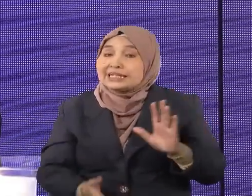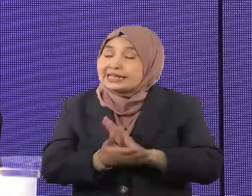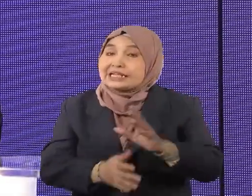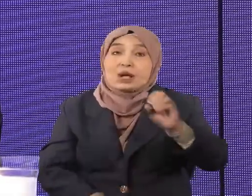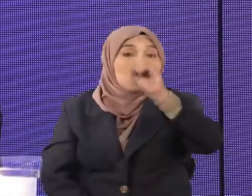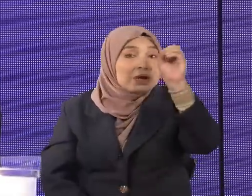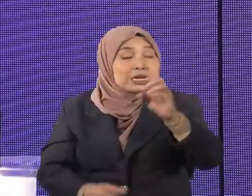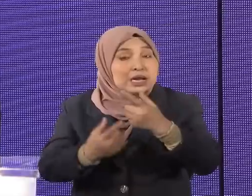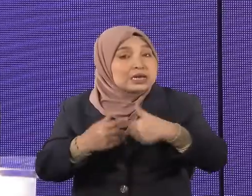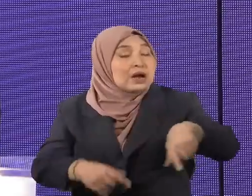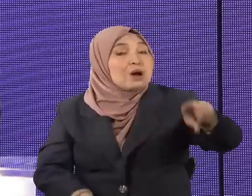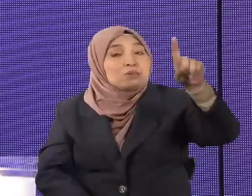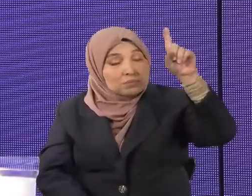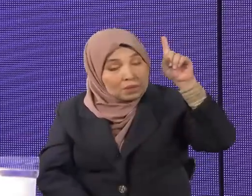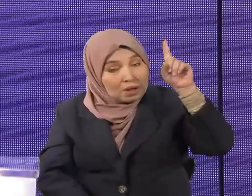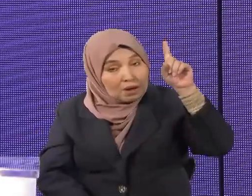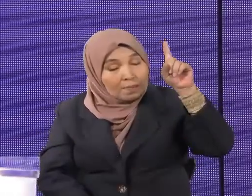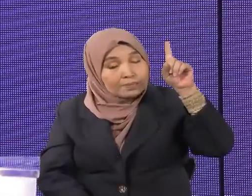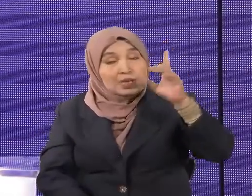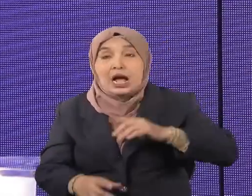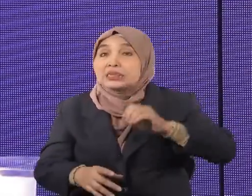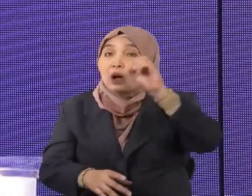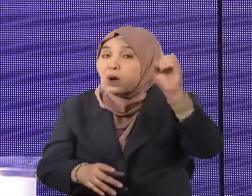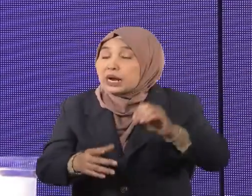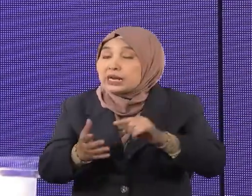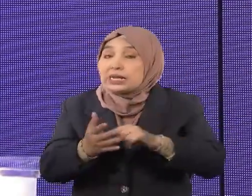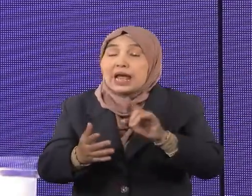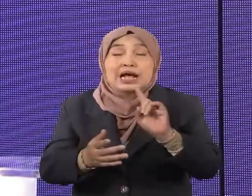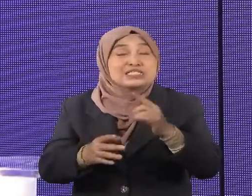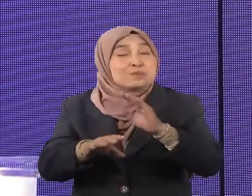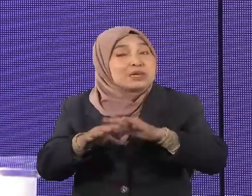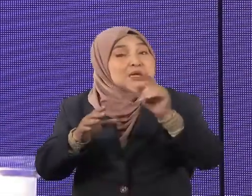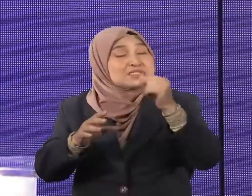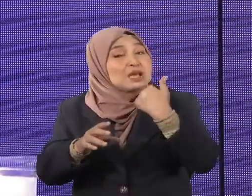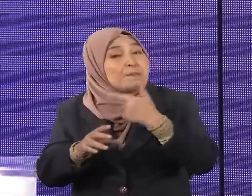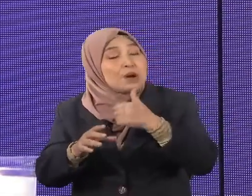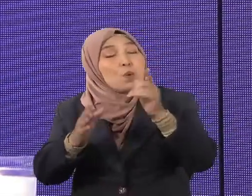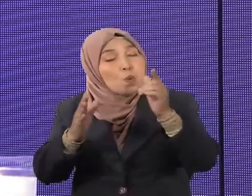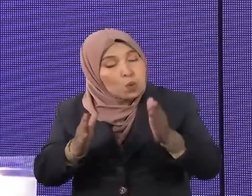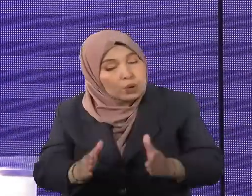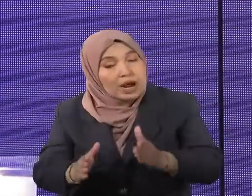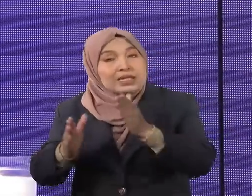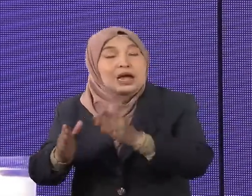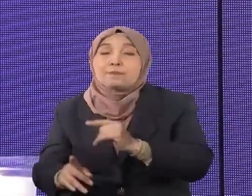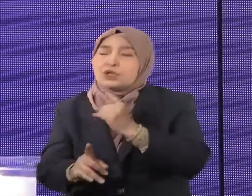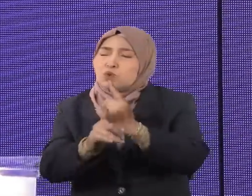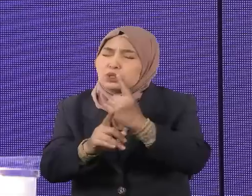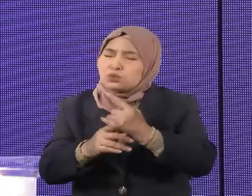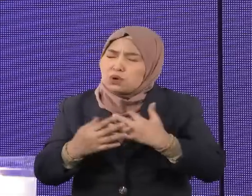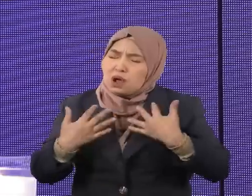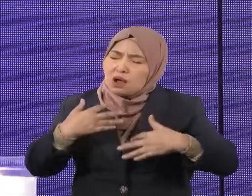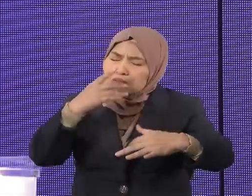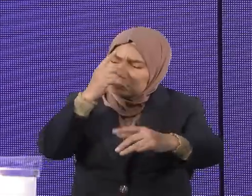Allah. Lilladzina taqaw, ya, tawaran ini hanya kepada siapa? Orang yang benar-benar bertakwa, yang